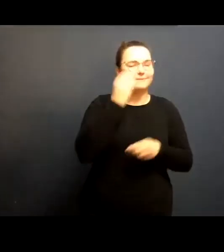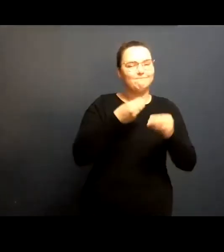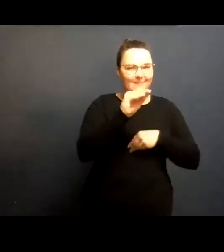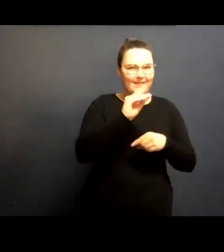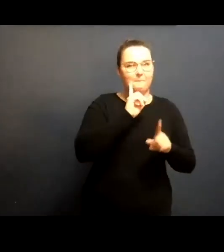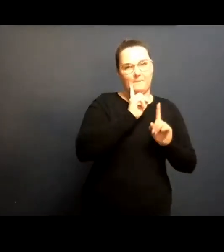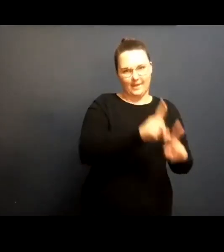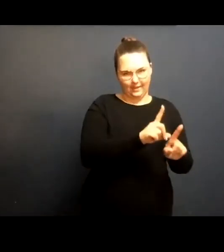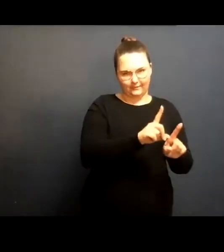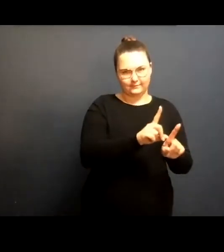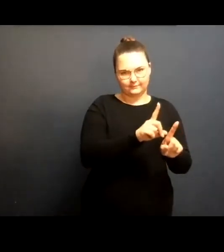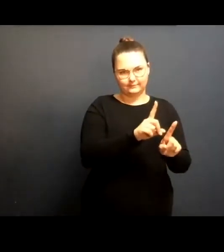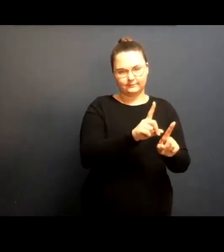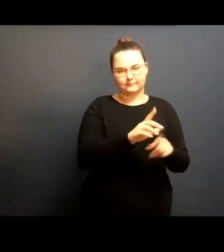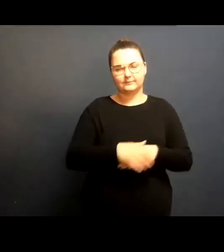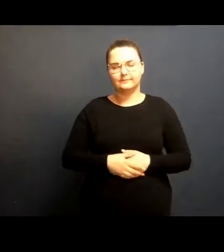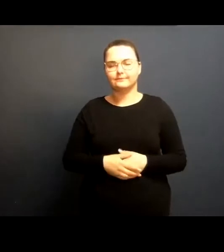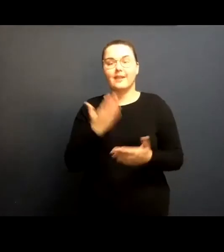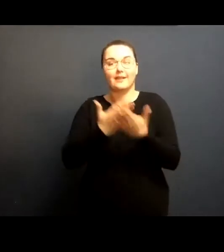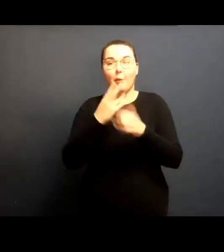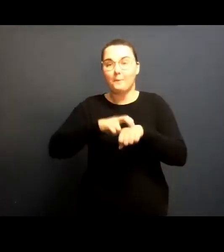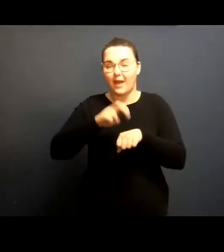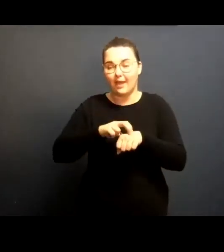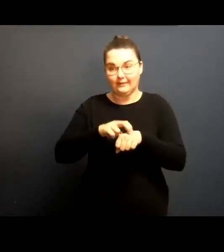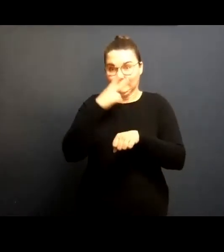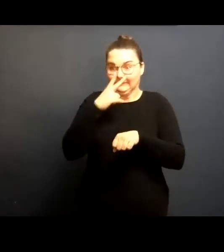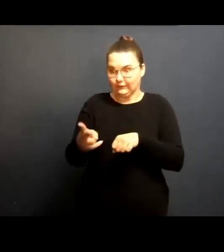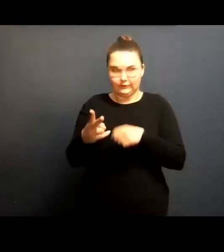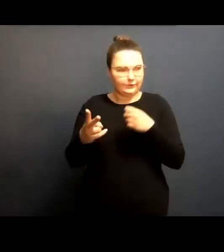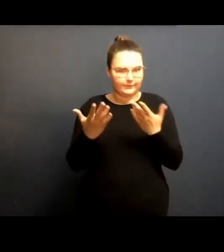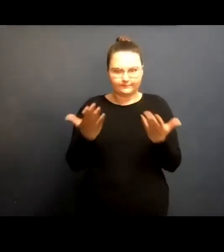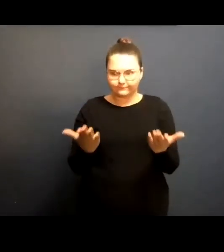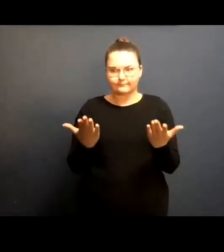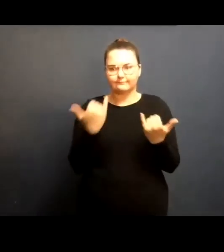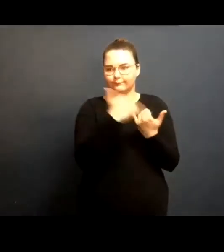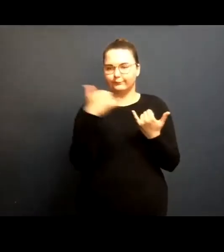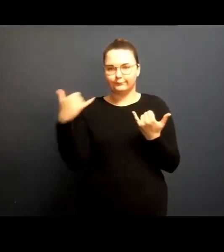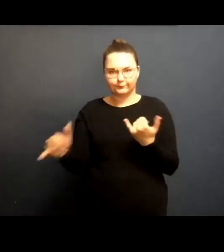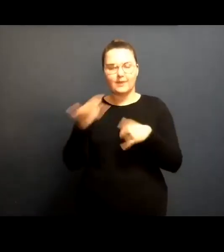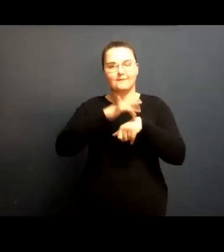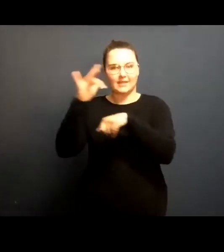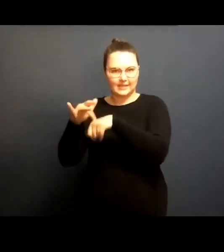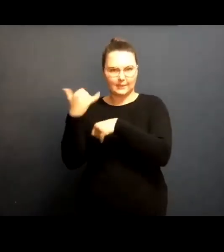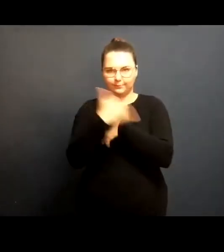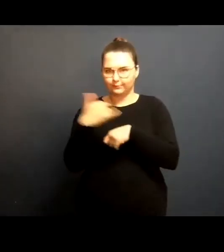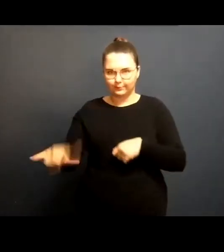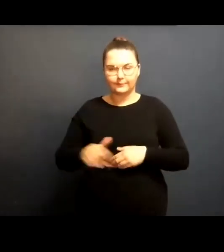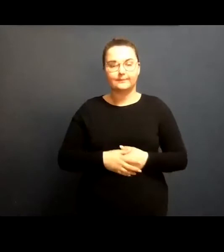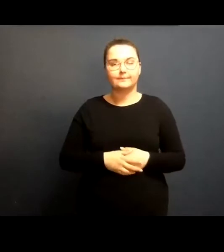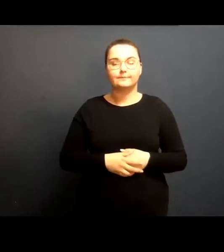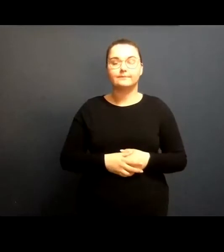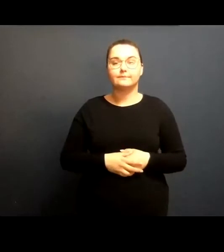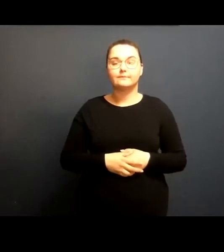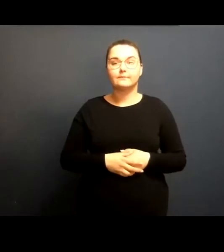Natomiast te badania to również pokazują, ten taki zgenderowany aspekt opinii,